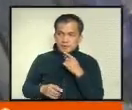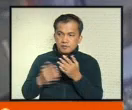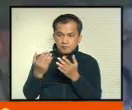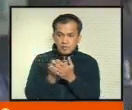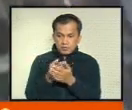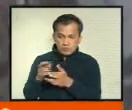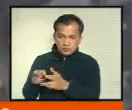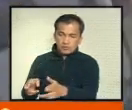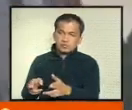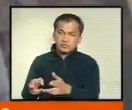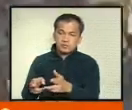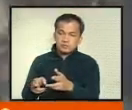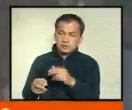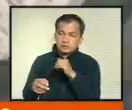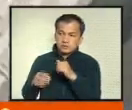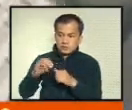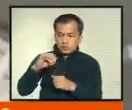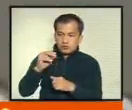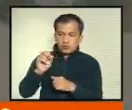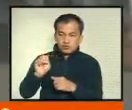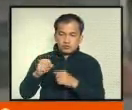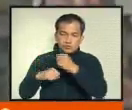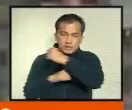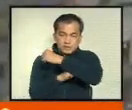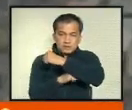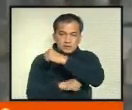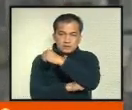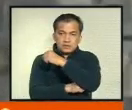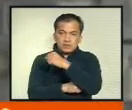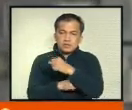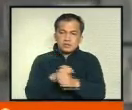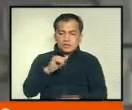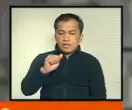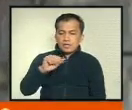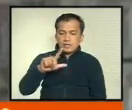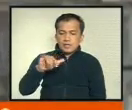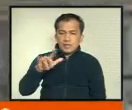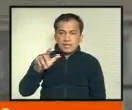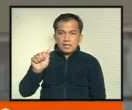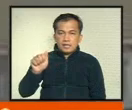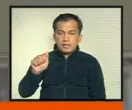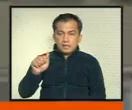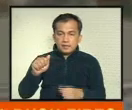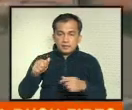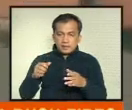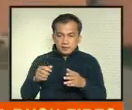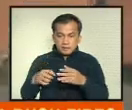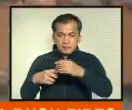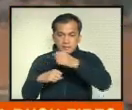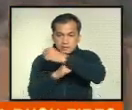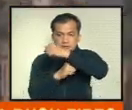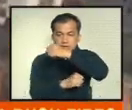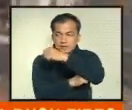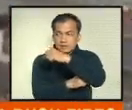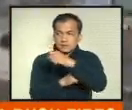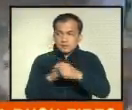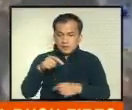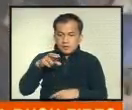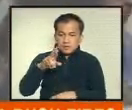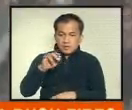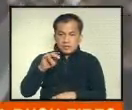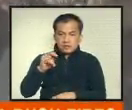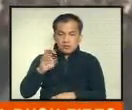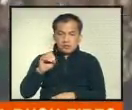daraanan ng andas, imbes na sa Jones Bridge, sa tulay ng Ayala daraan ng andas. Mula Quirino Grandstand, babagtasin ng andas